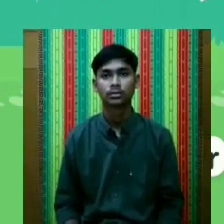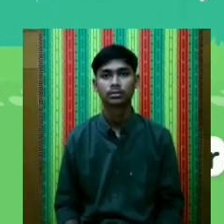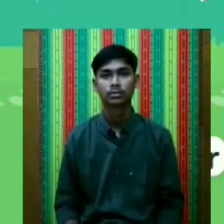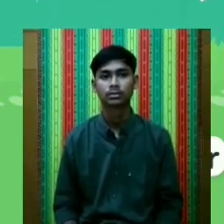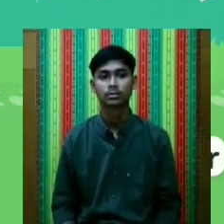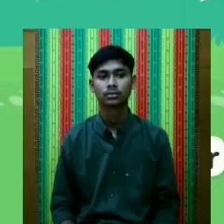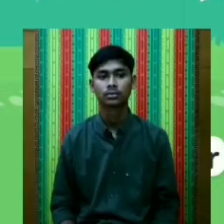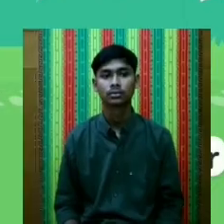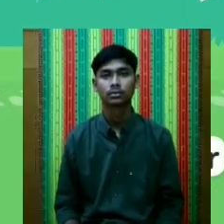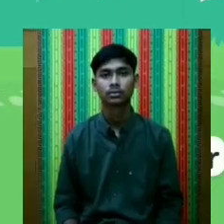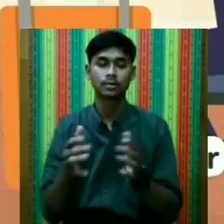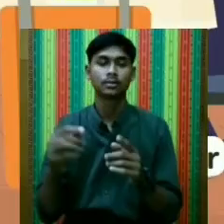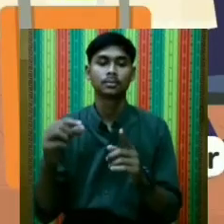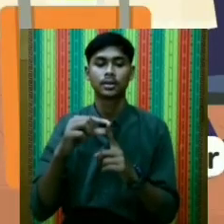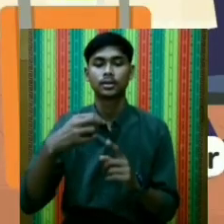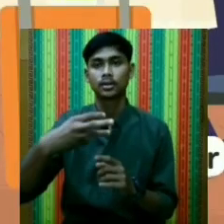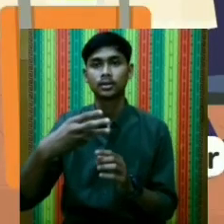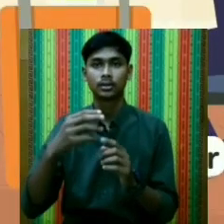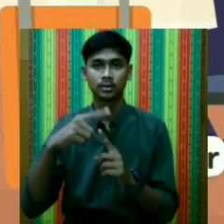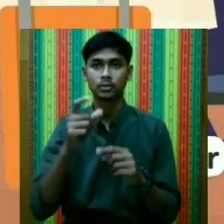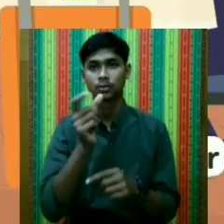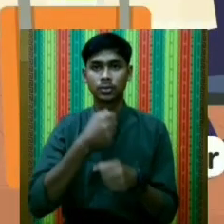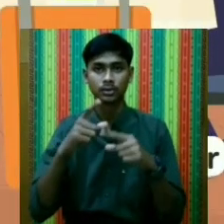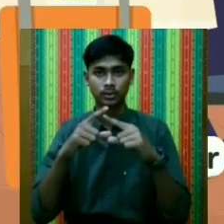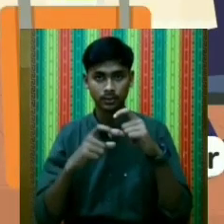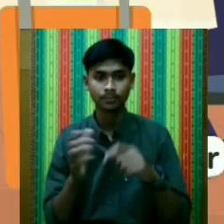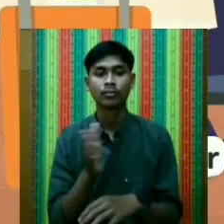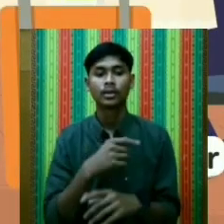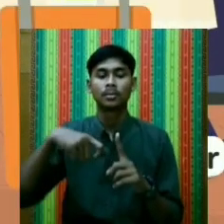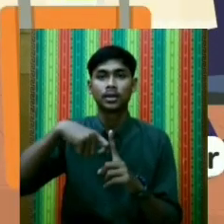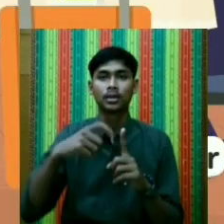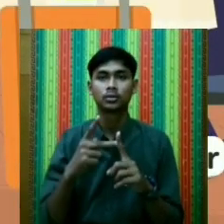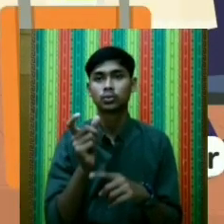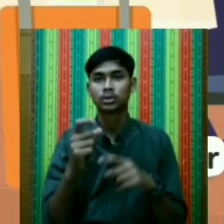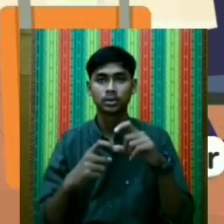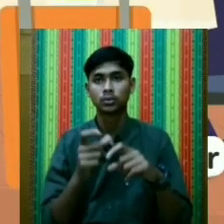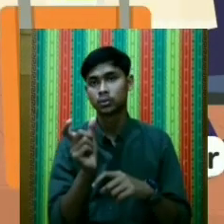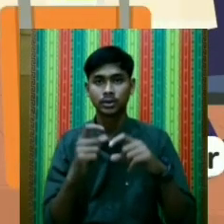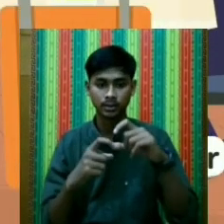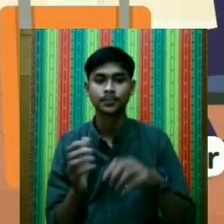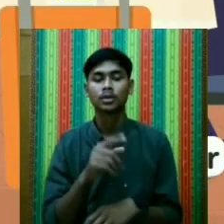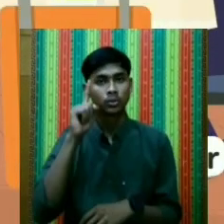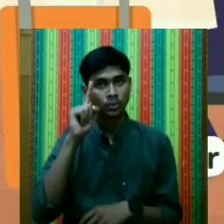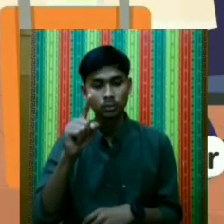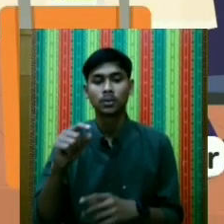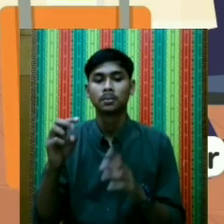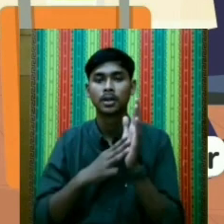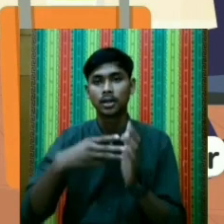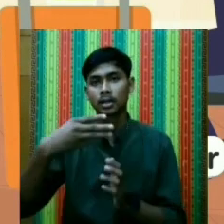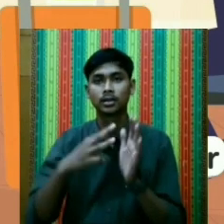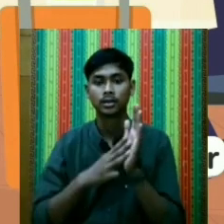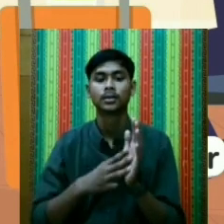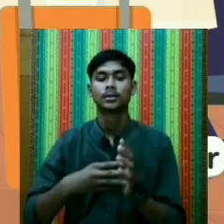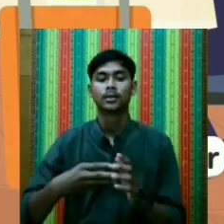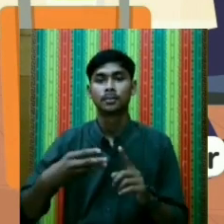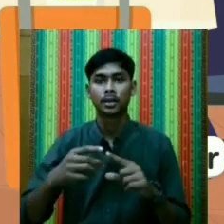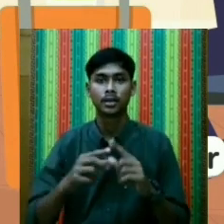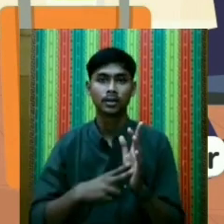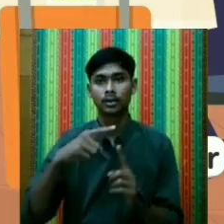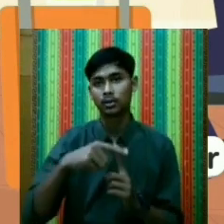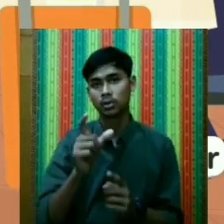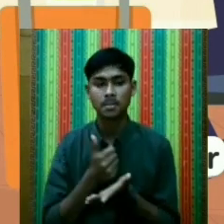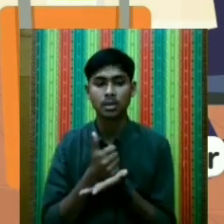dan kopian putusan pada waktu di ptsp petugas pelayan kami akan